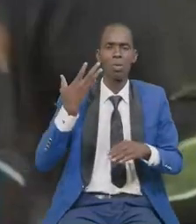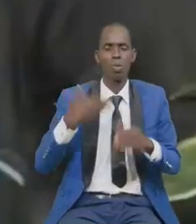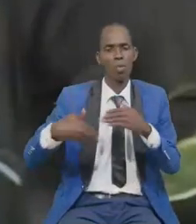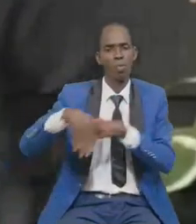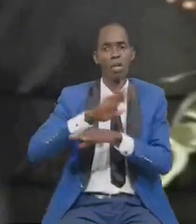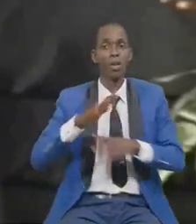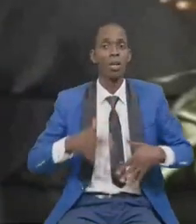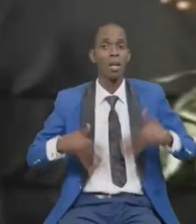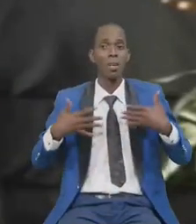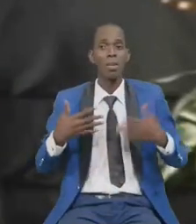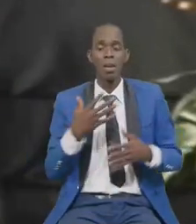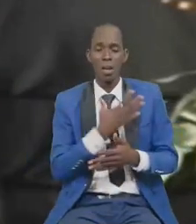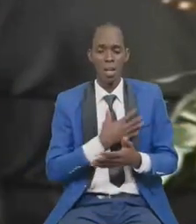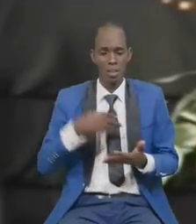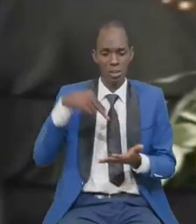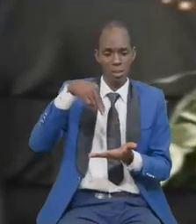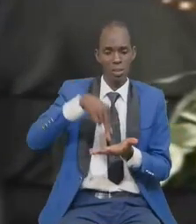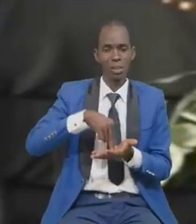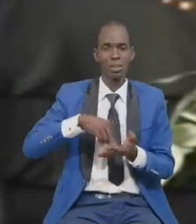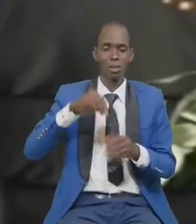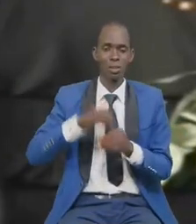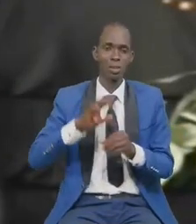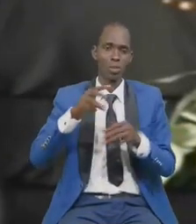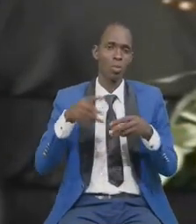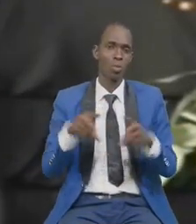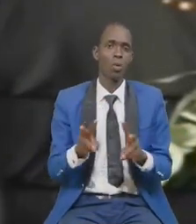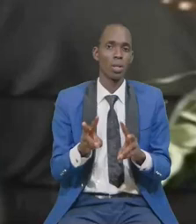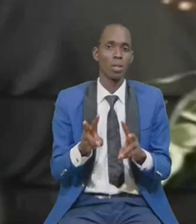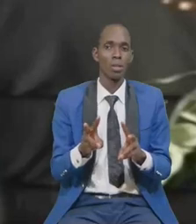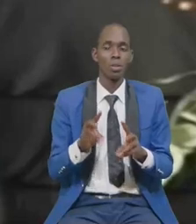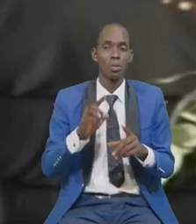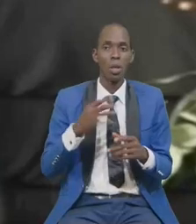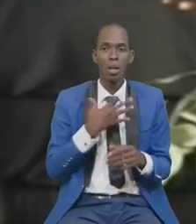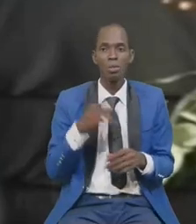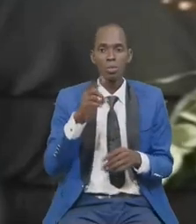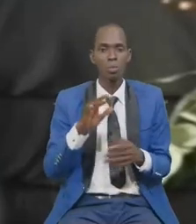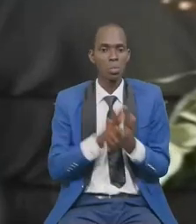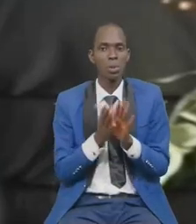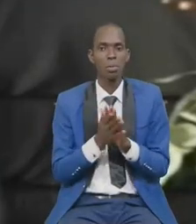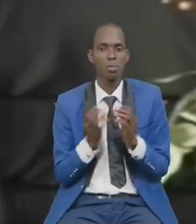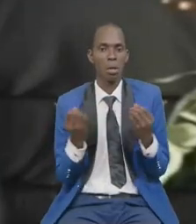et il se tient sur ton chemin, et tu as peur d'eux,